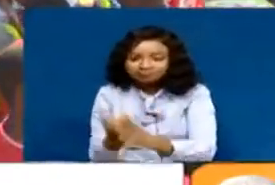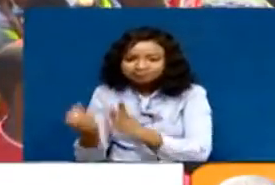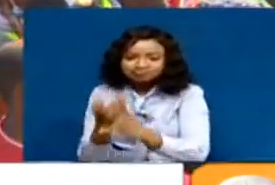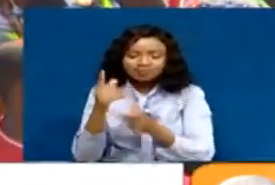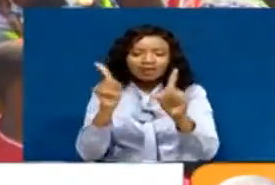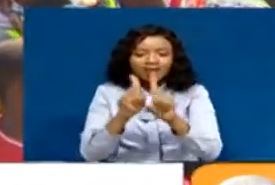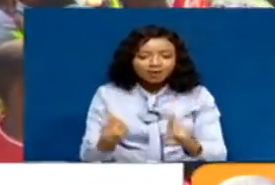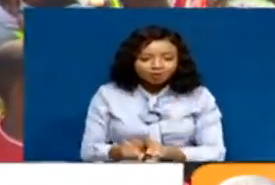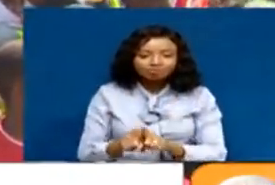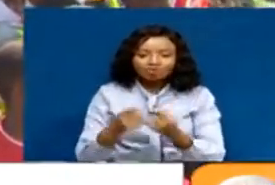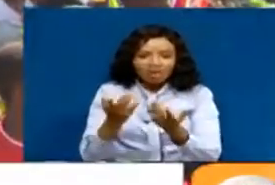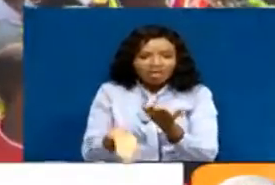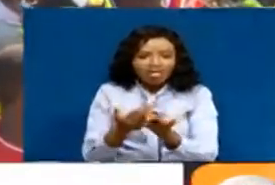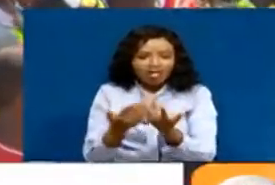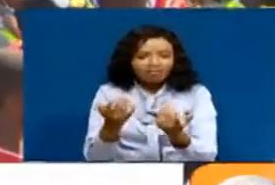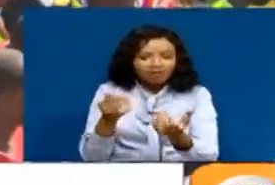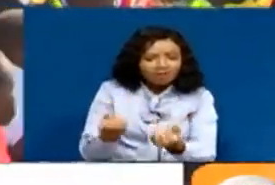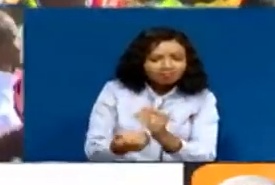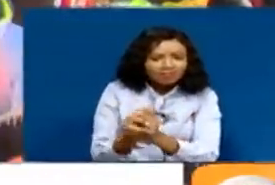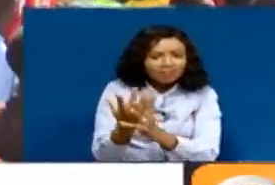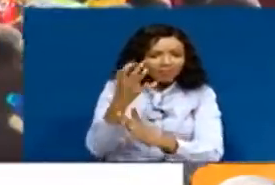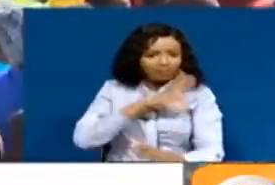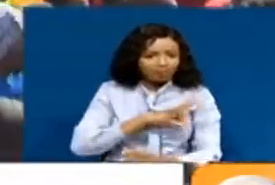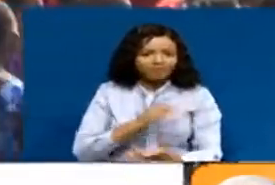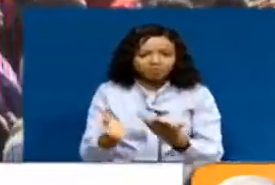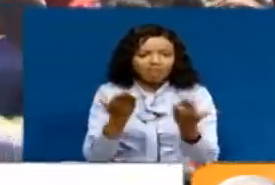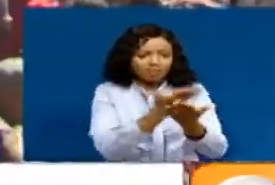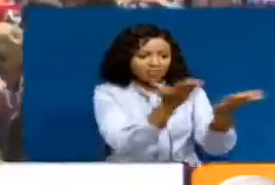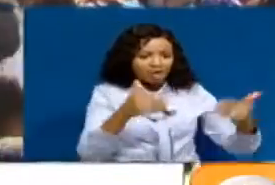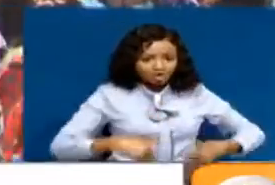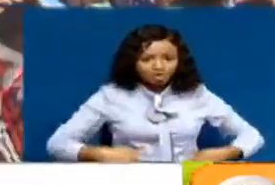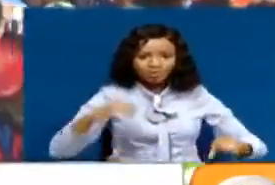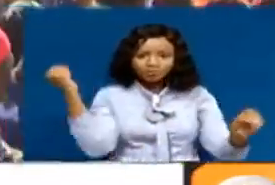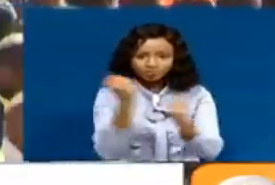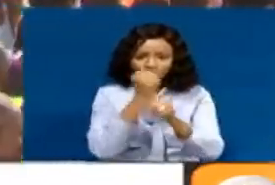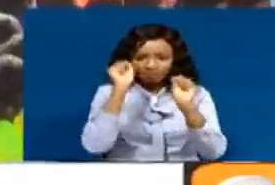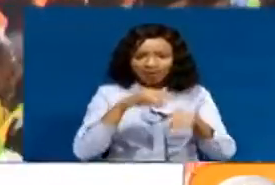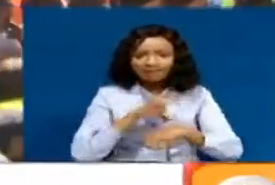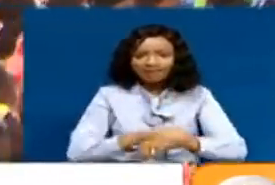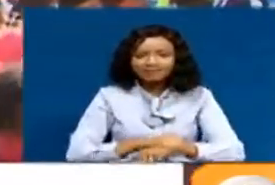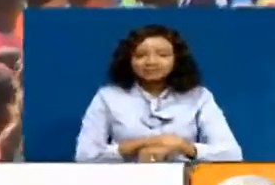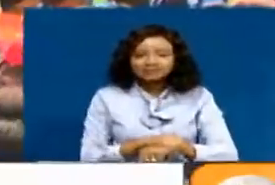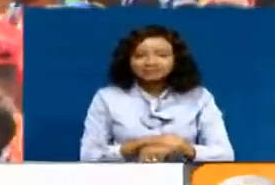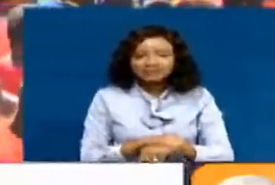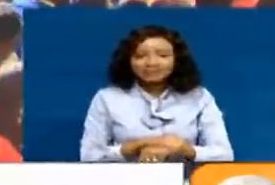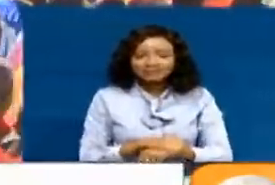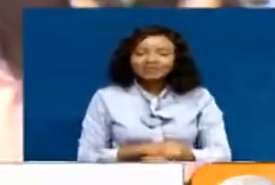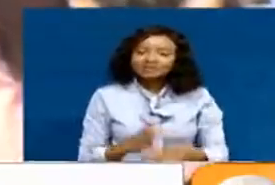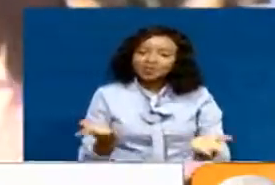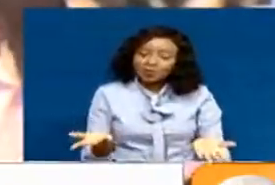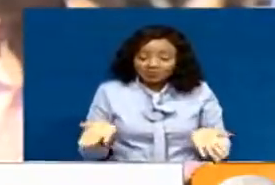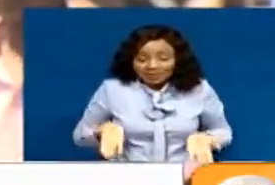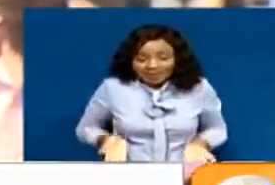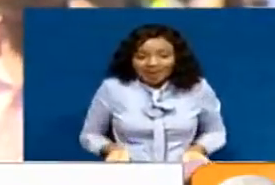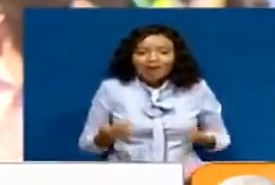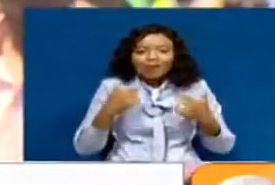na manufacturing. Ndiyo tupange ajira ya hawa vijana as a matter of priority. Ndiyo mimi nasimama